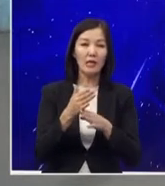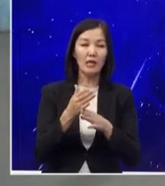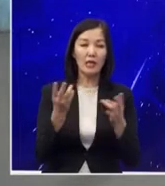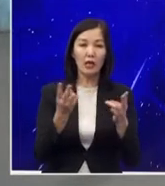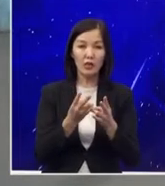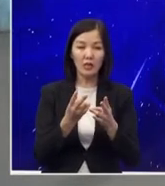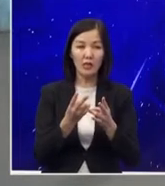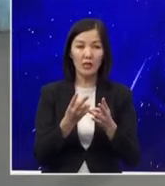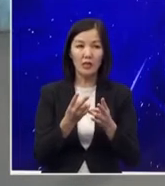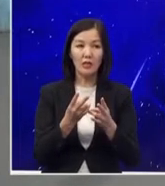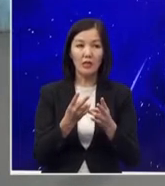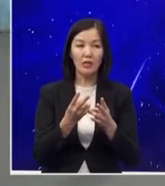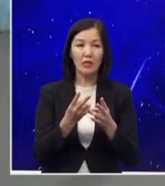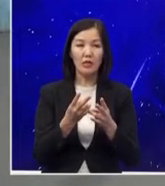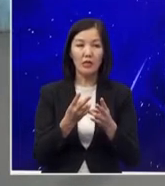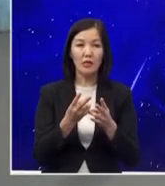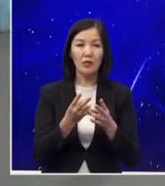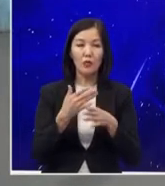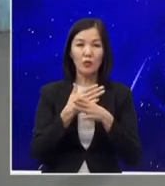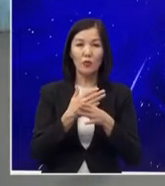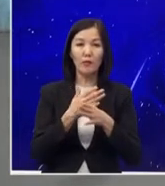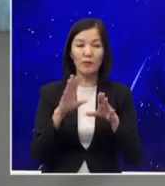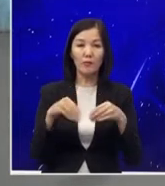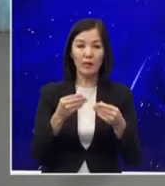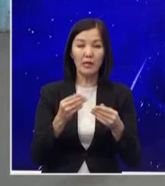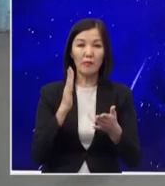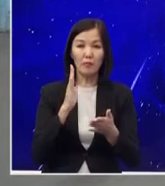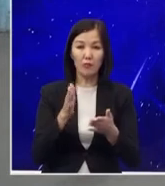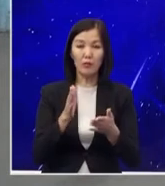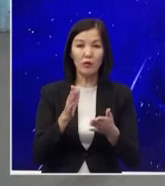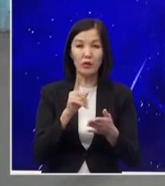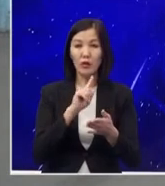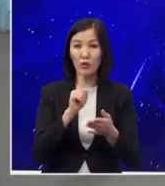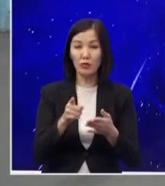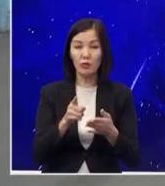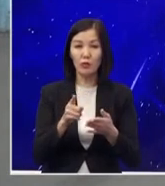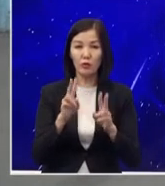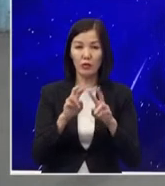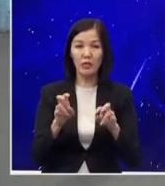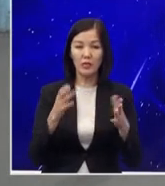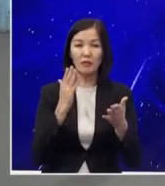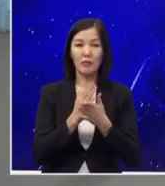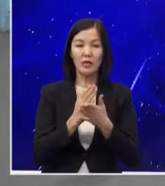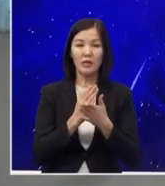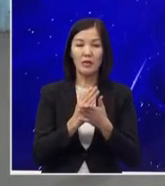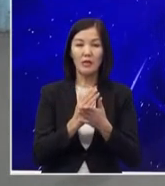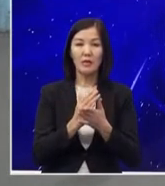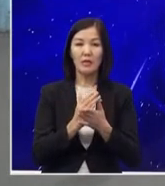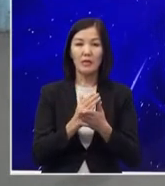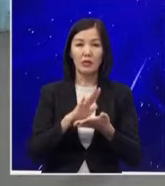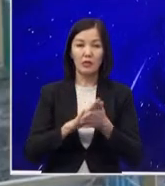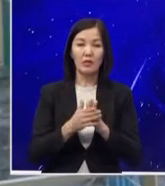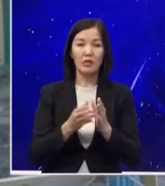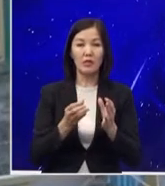қажет, қай жағынан көмектесе алады, соны қарап тексеріліп жатыр. Бүгінгі жалпы жағдай